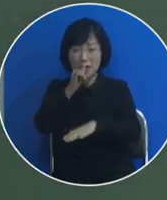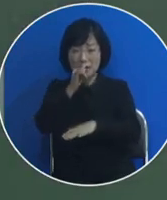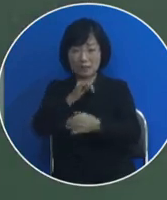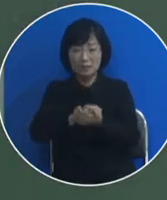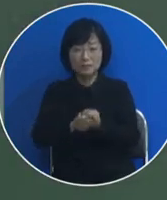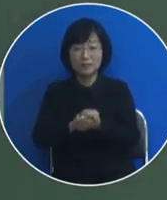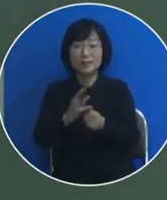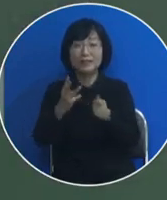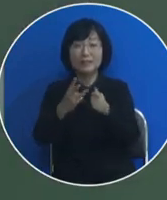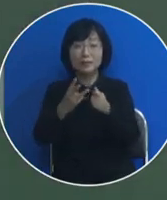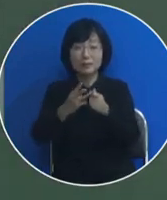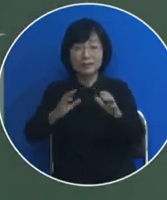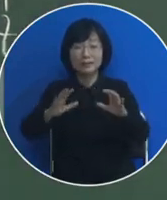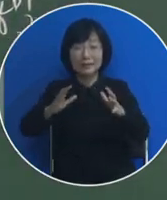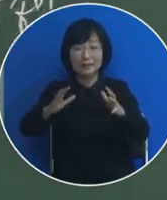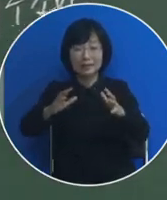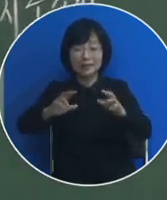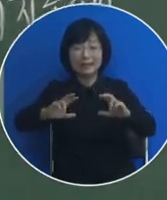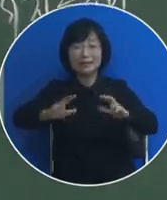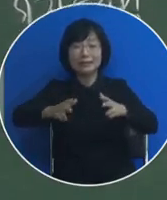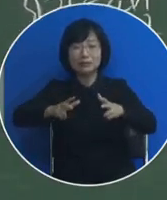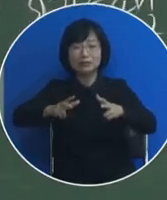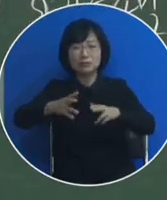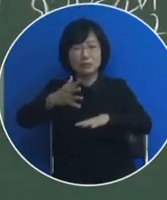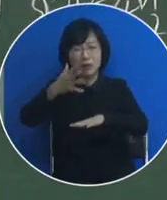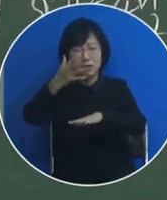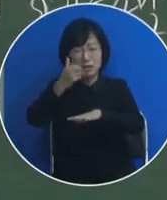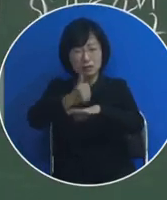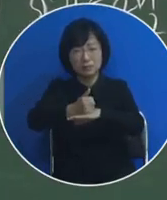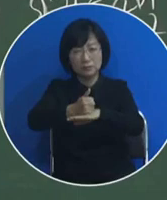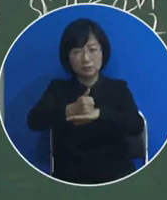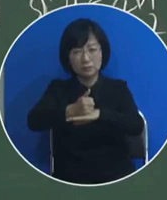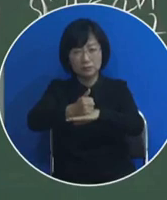지구 종말이 있어요. There's also going to be an end to this earth. 이것도 언제인지